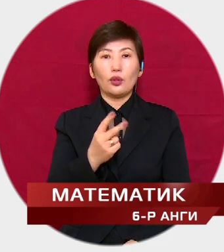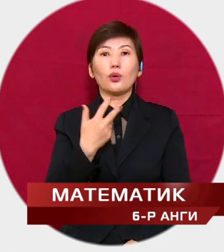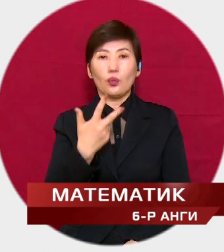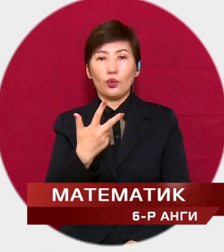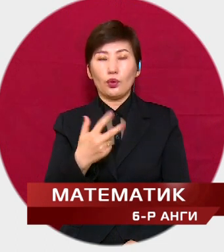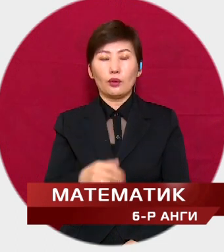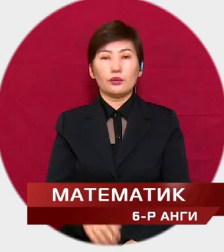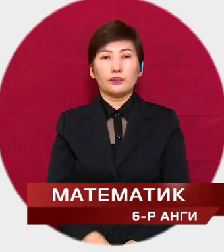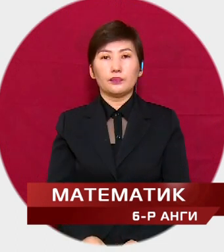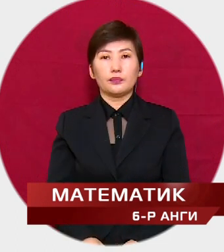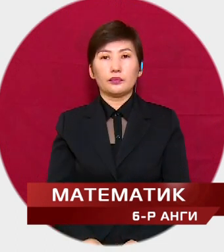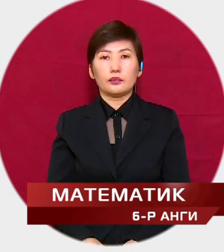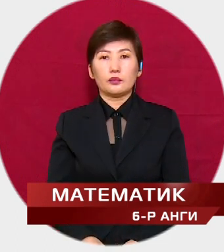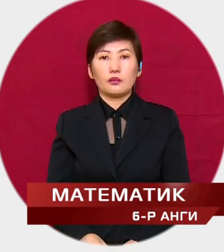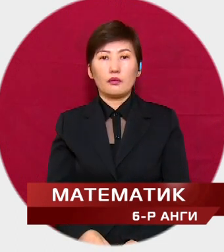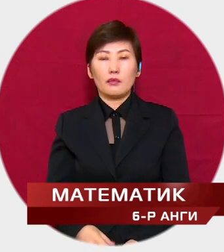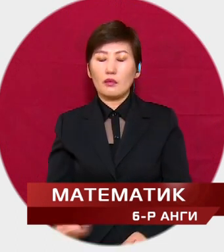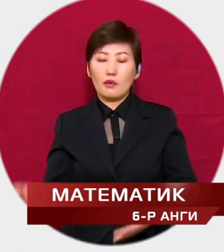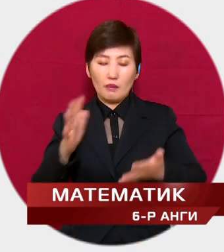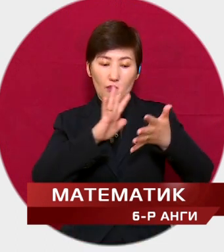3. За ийм учраас бүртгэл дээр бүгдээрээ